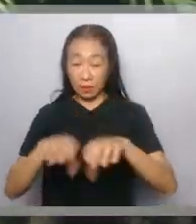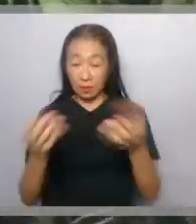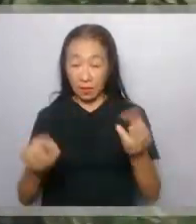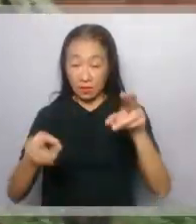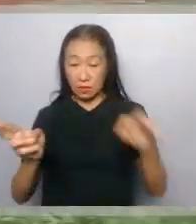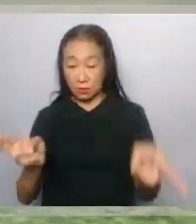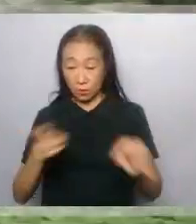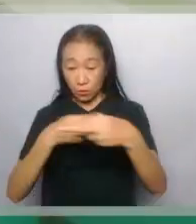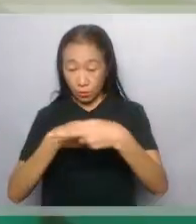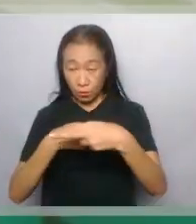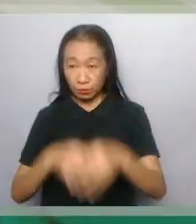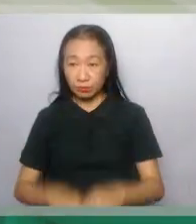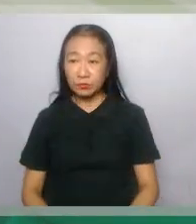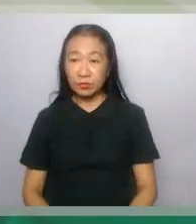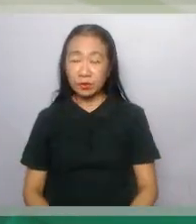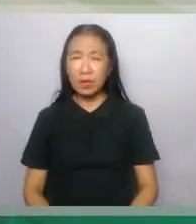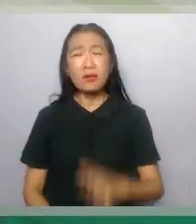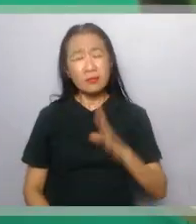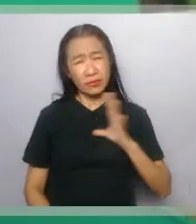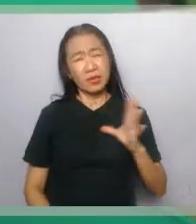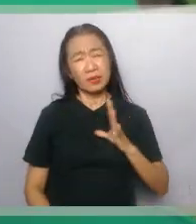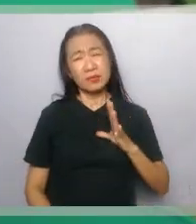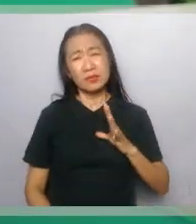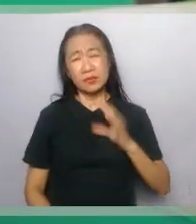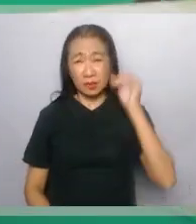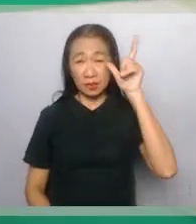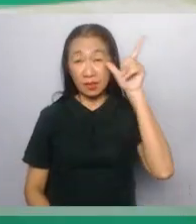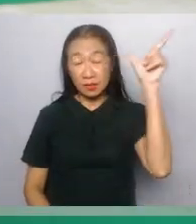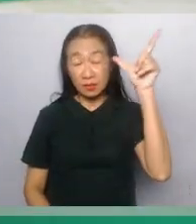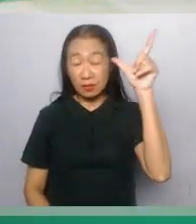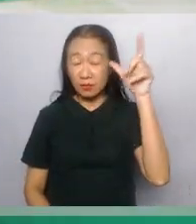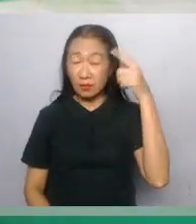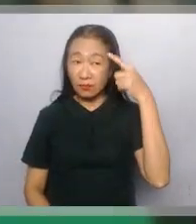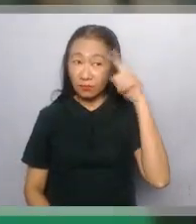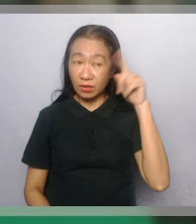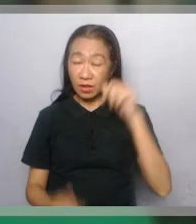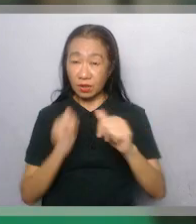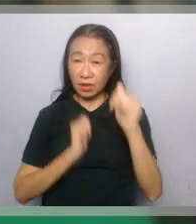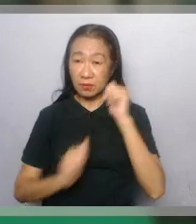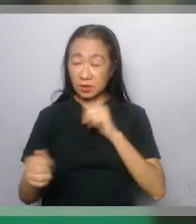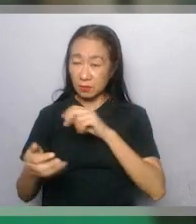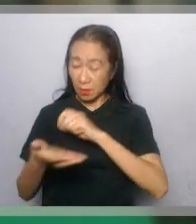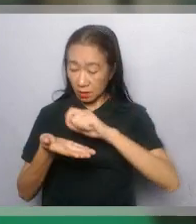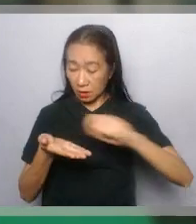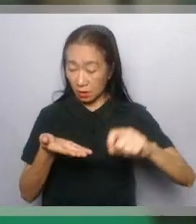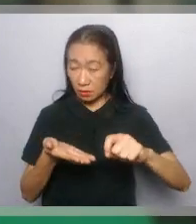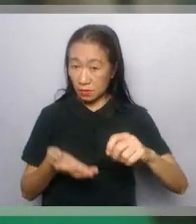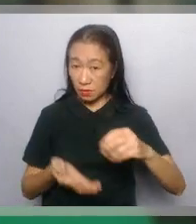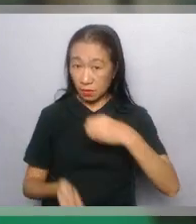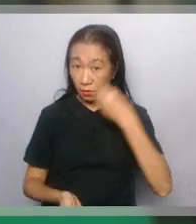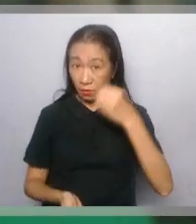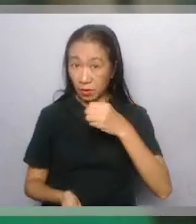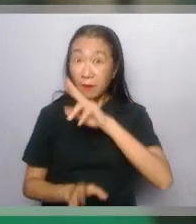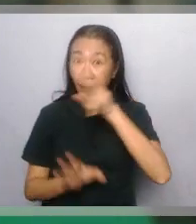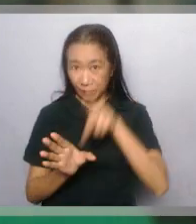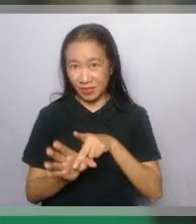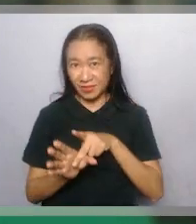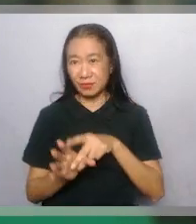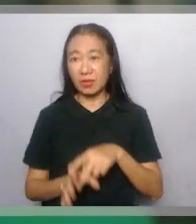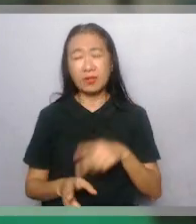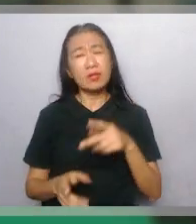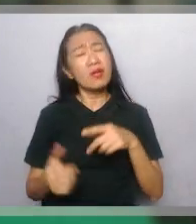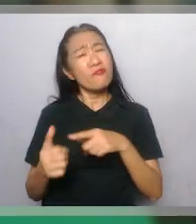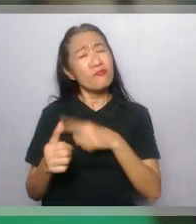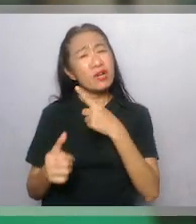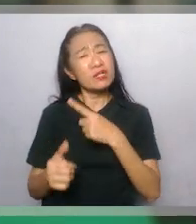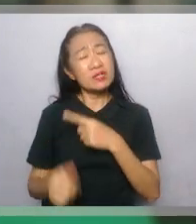Pagdating sa classroom, okay naman siya sa mga activities, sa mga written and oral activities,